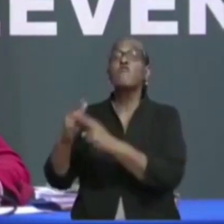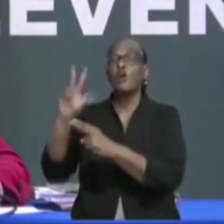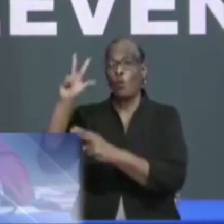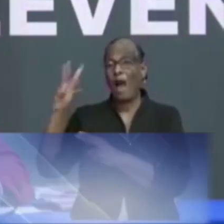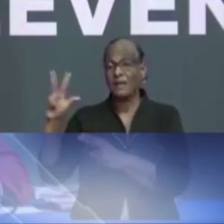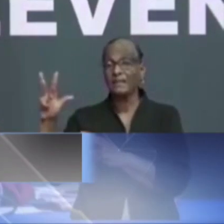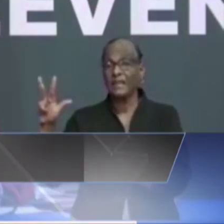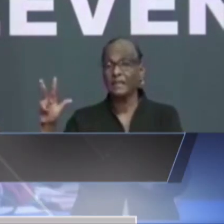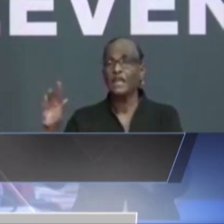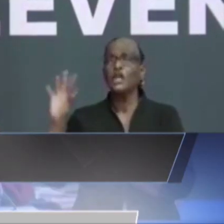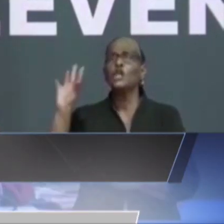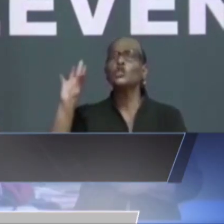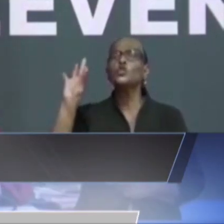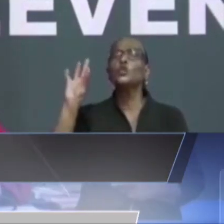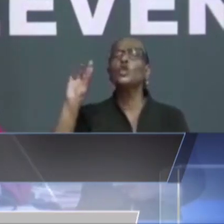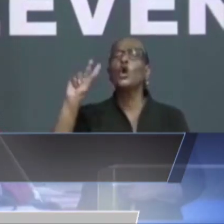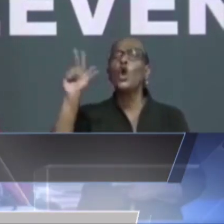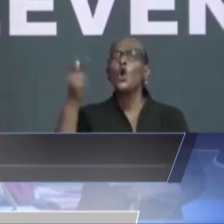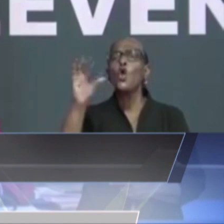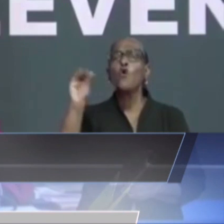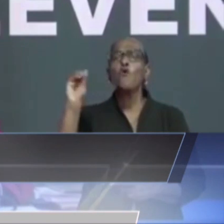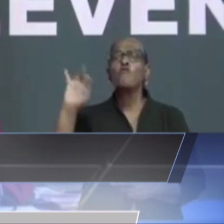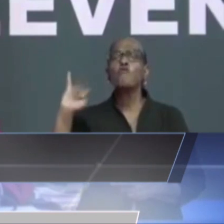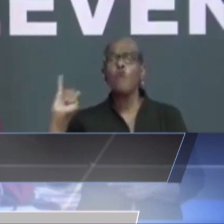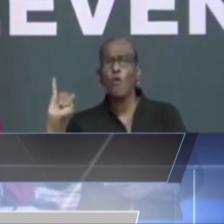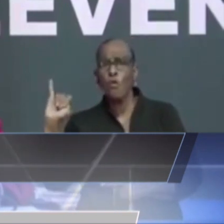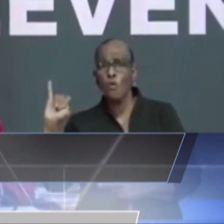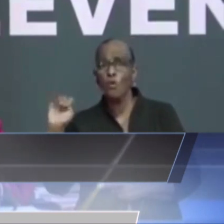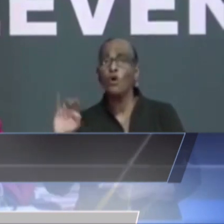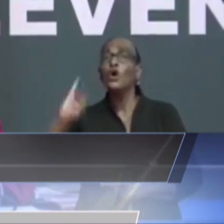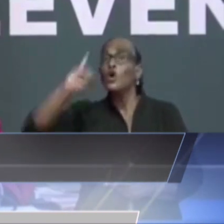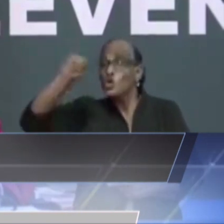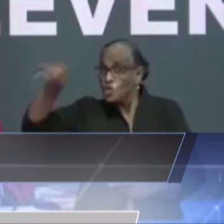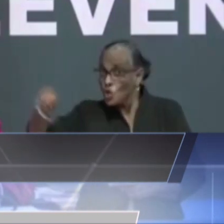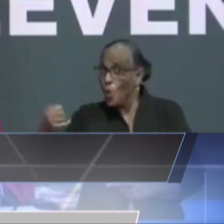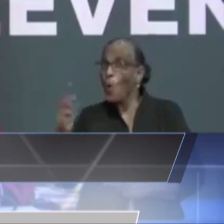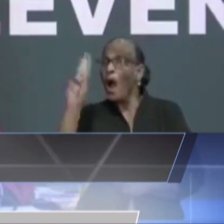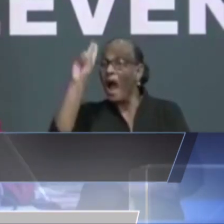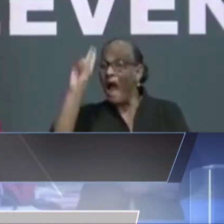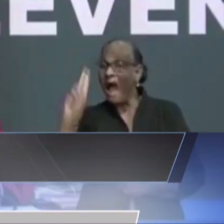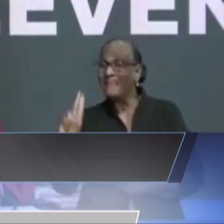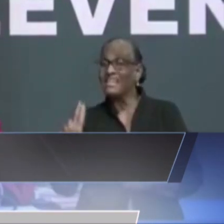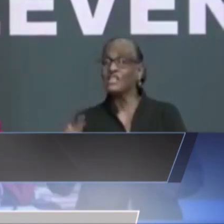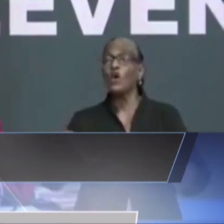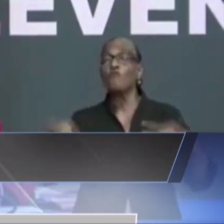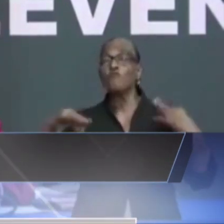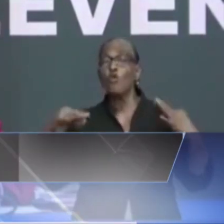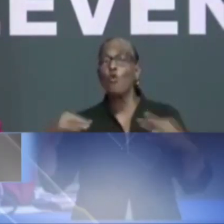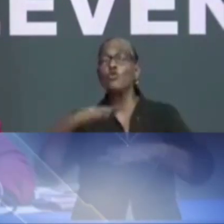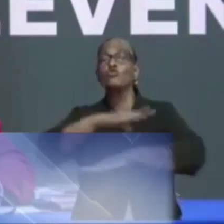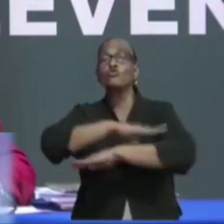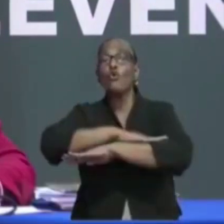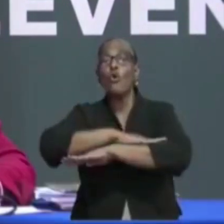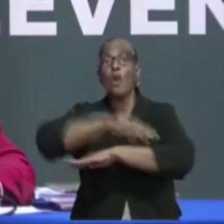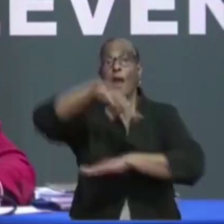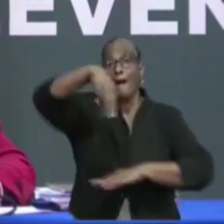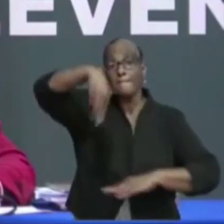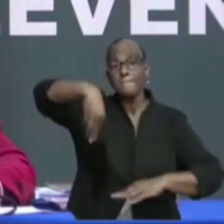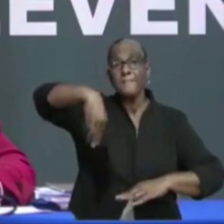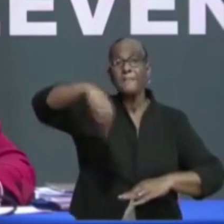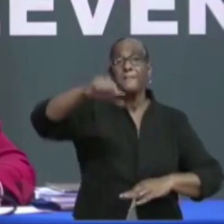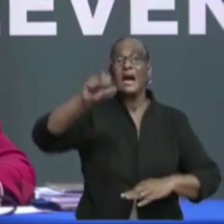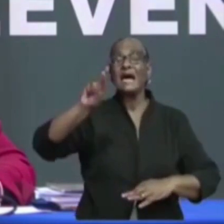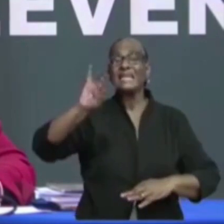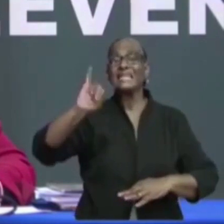OS Toetlifout, OS Johannes Vrolijkschool, OS Maratrette,